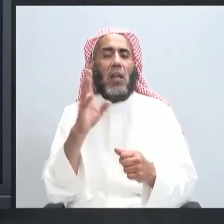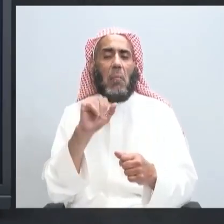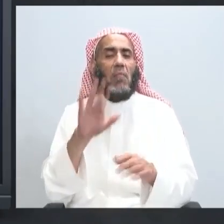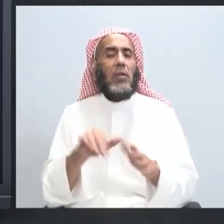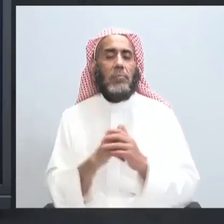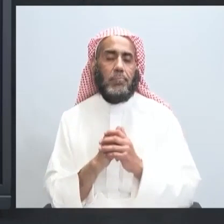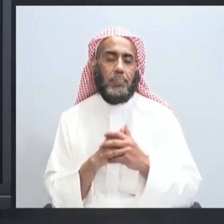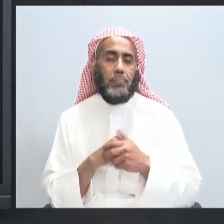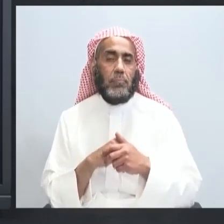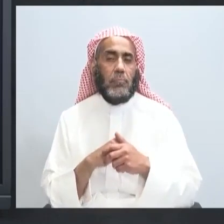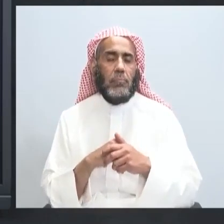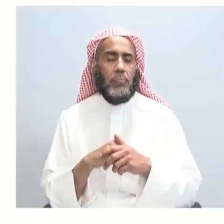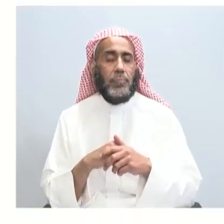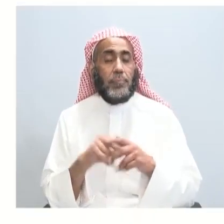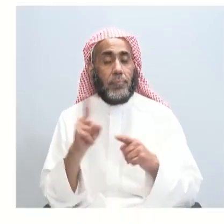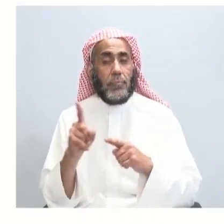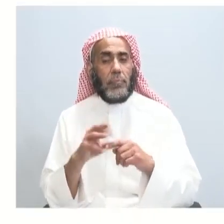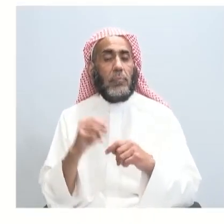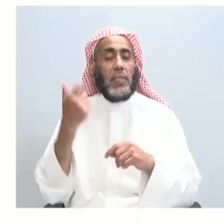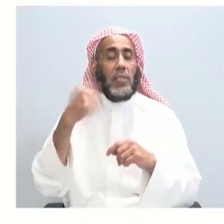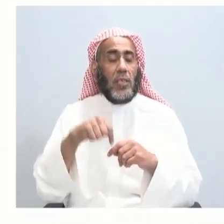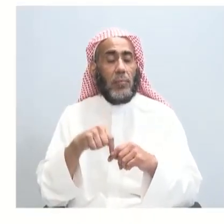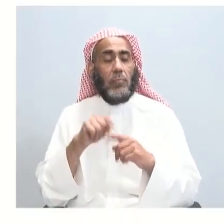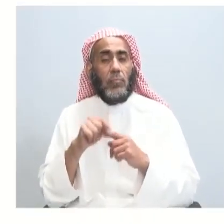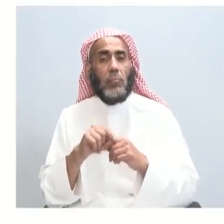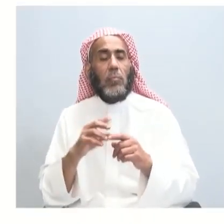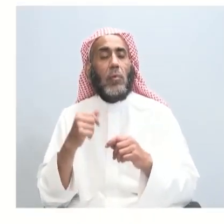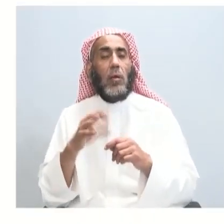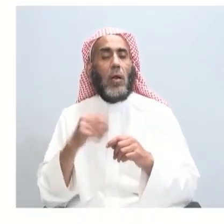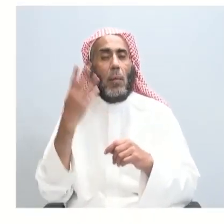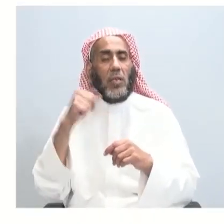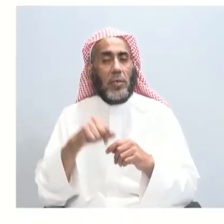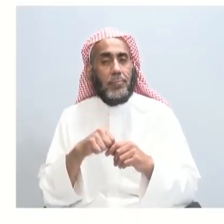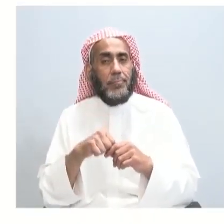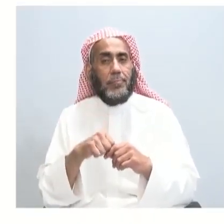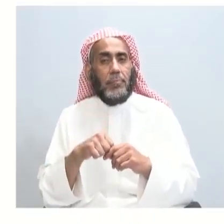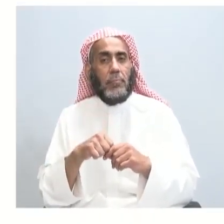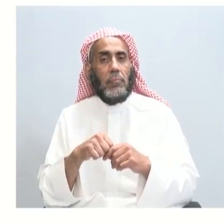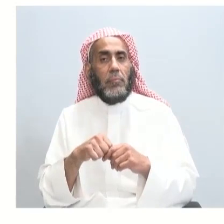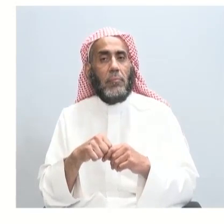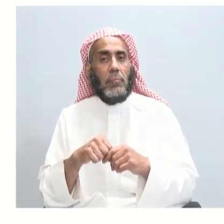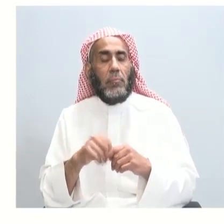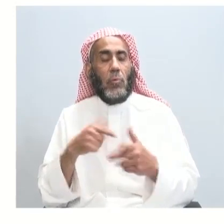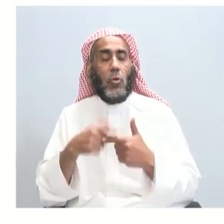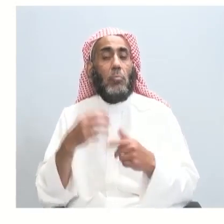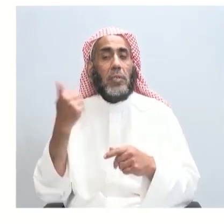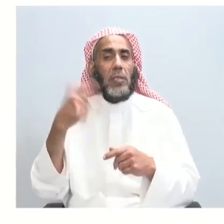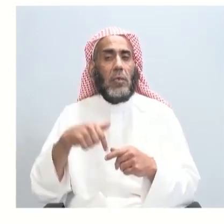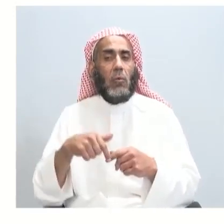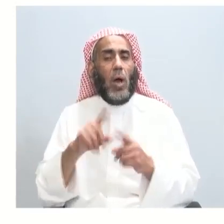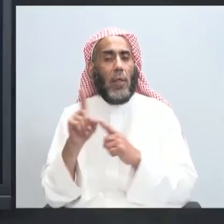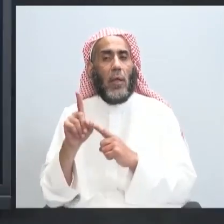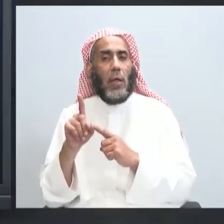لسان العرب لاحظ هنا الساد عشر طبعا هنا خامس الرابع عشر وثم السادس عشر طبعا